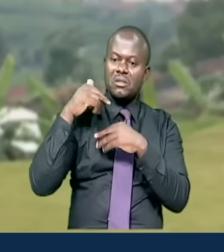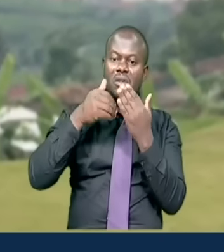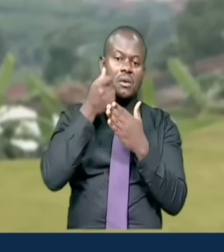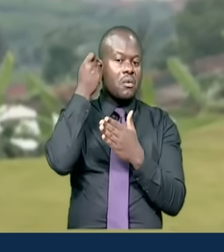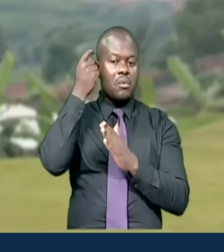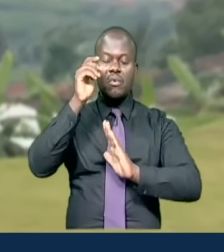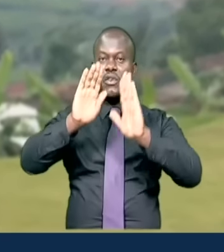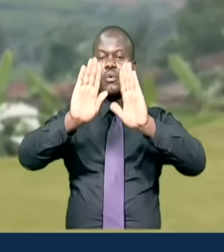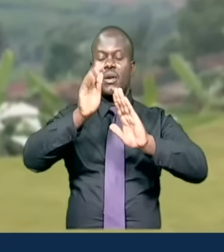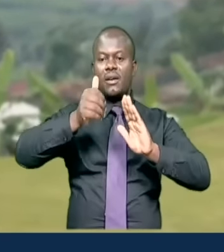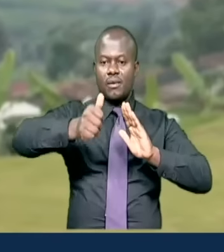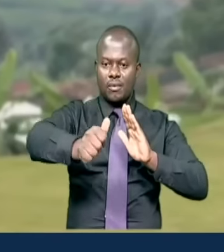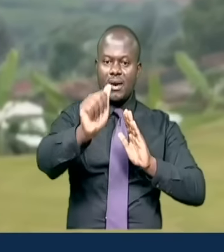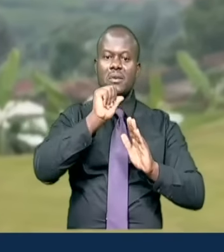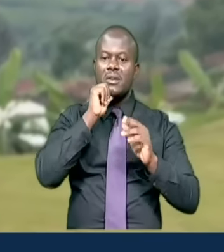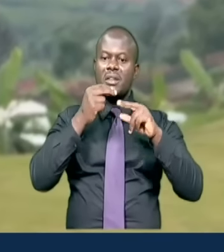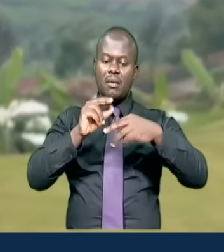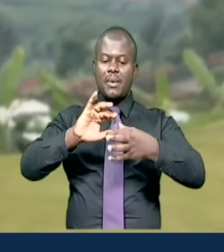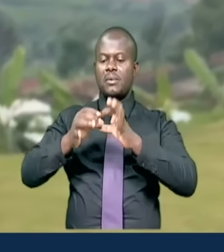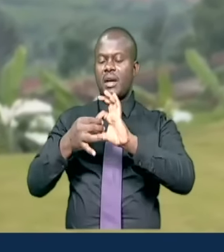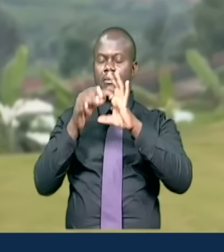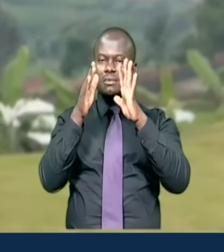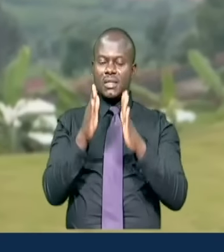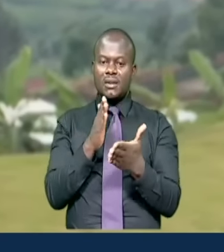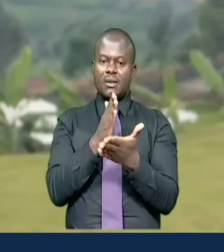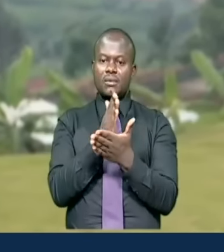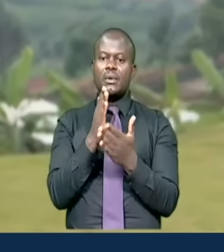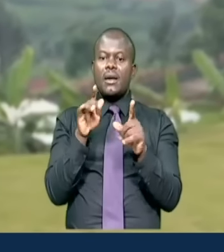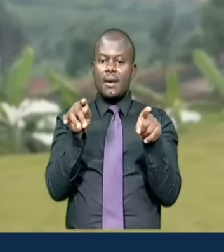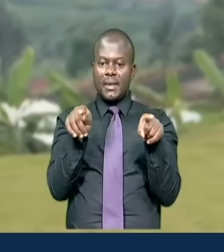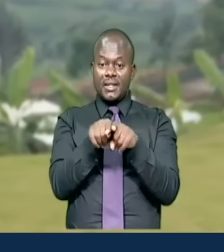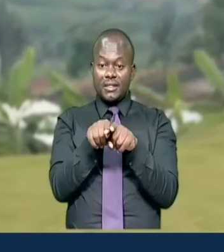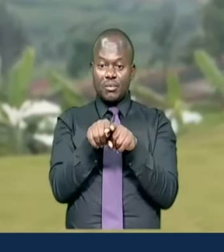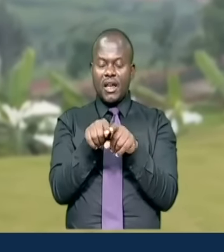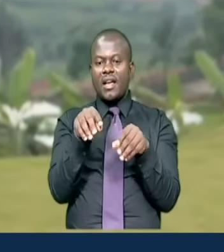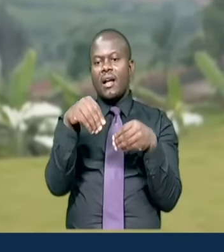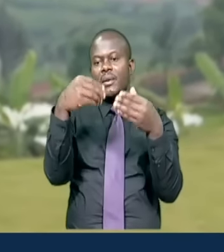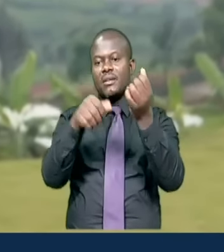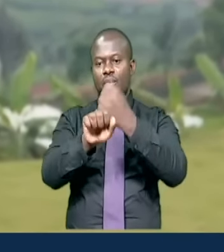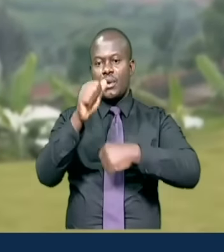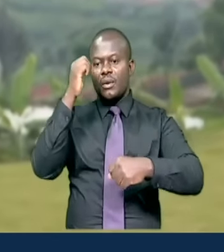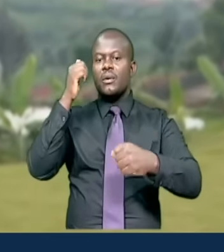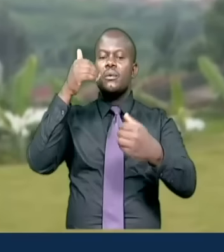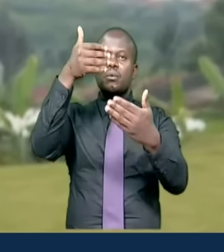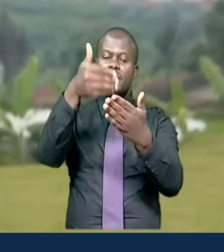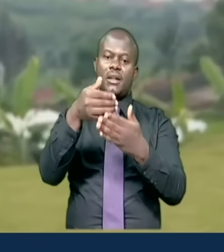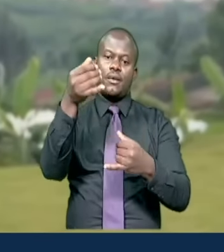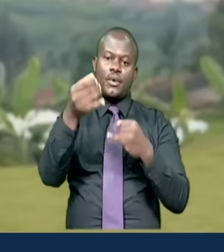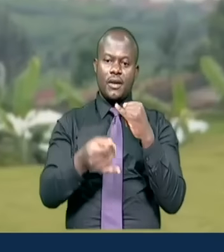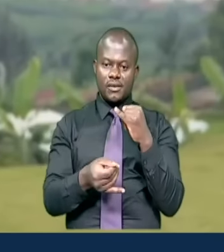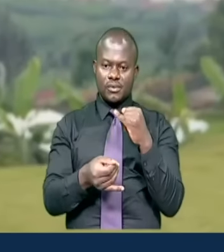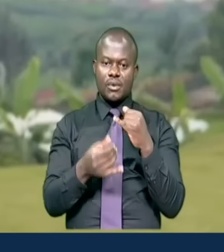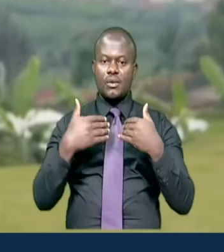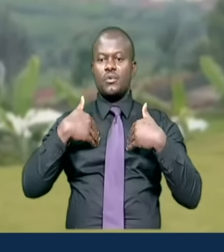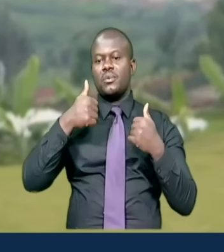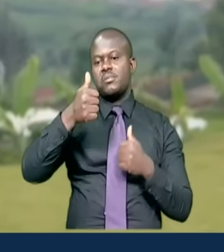uruhare rwabo, ntibabe koko abafatanyabikorwa, bakamera nk'aho babaye abagenerwa bikorwa kugera ku iherezo